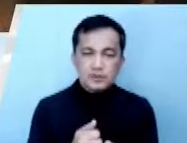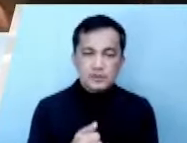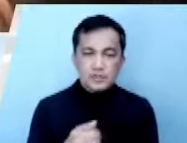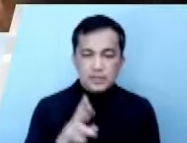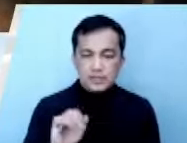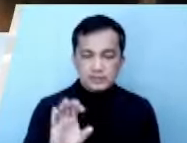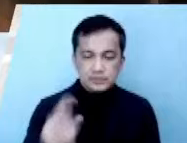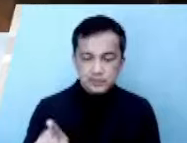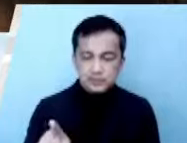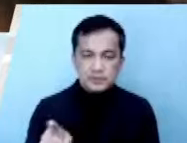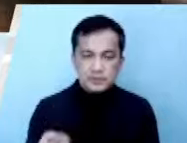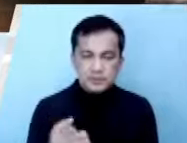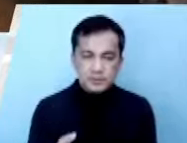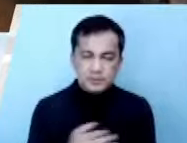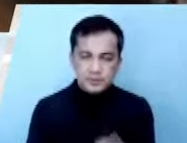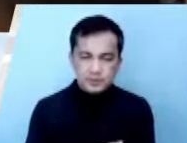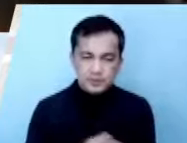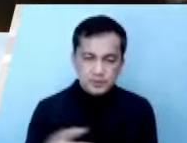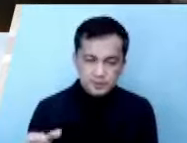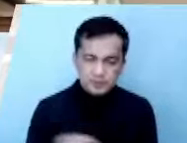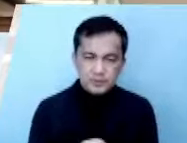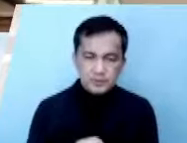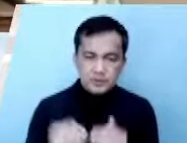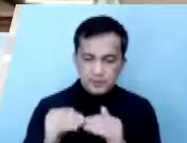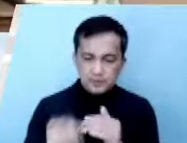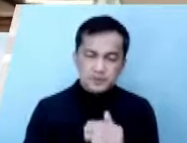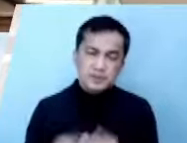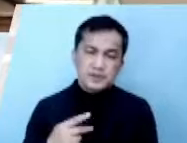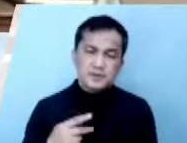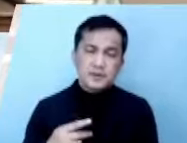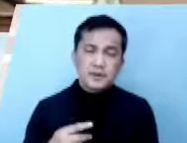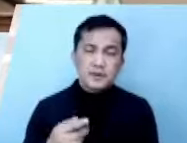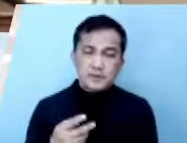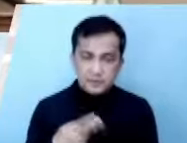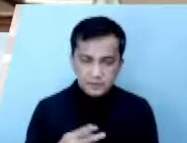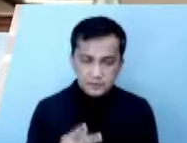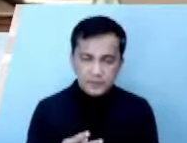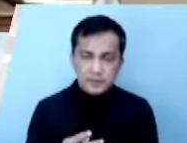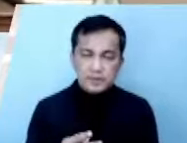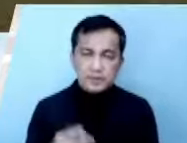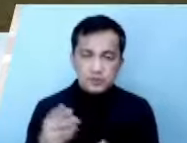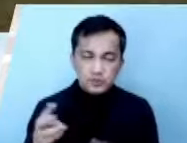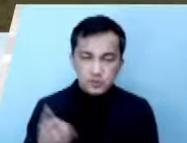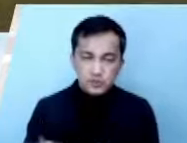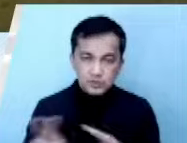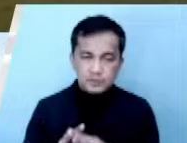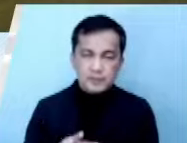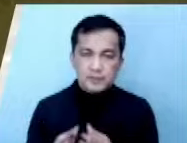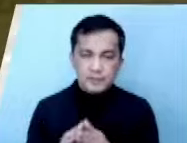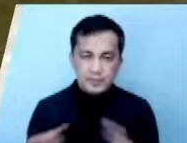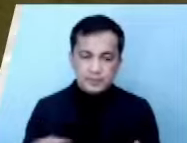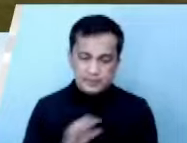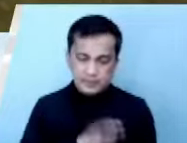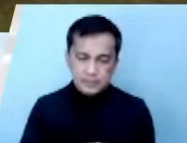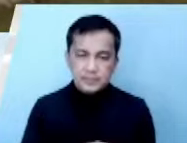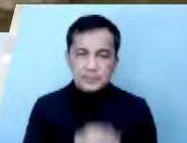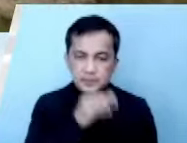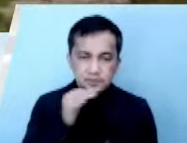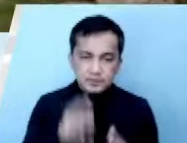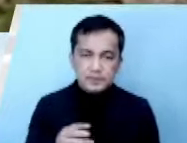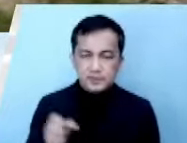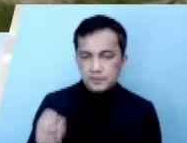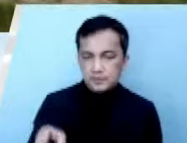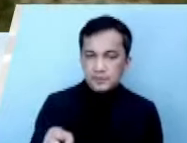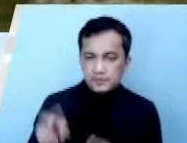pagpapabuti ng ani, pagpapababa ng halaga ng produksyon at pagpapalaki ng kita ng mga magsasaka. Pinasusuri naman ni Villar ang mga ulat na